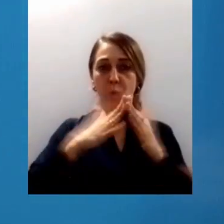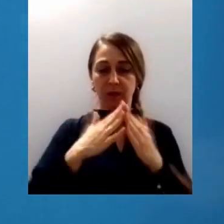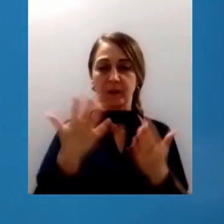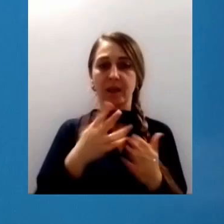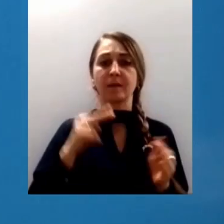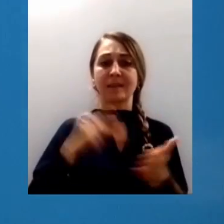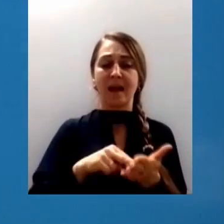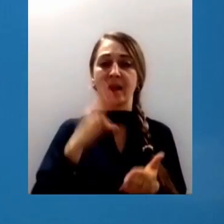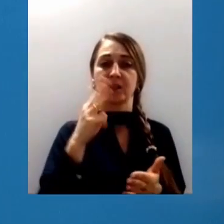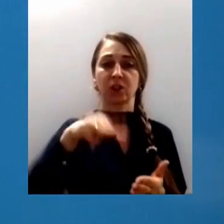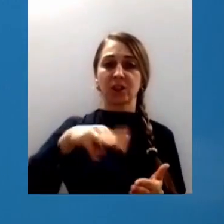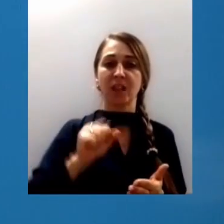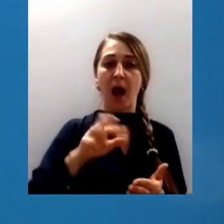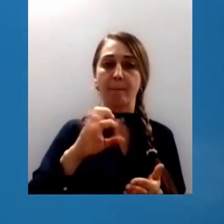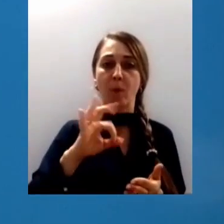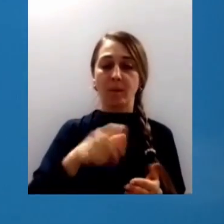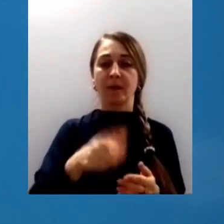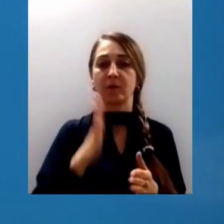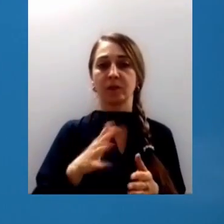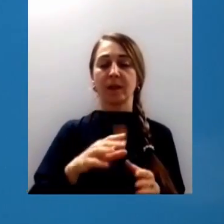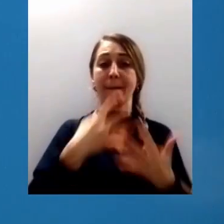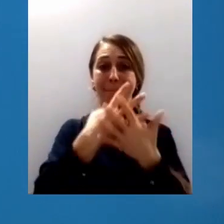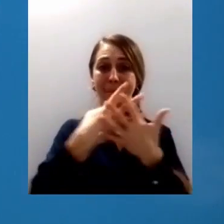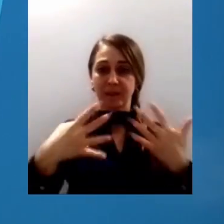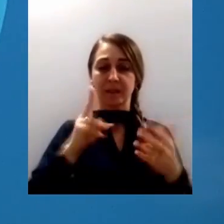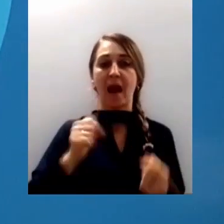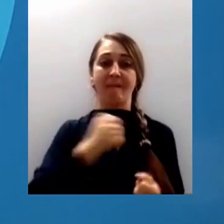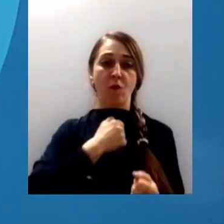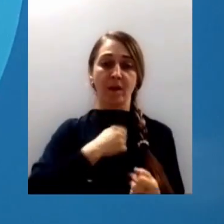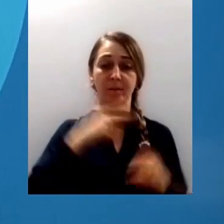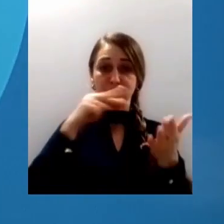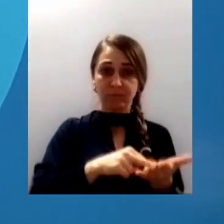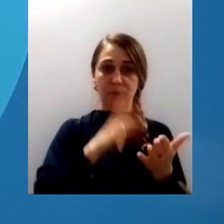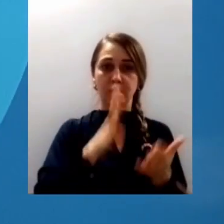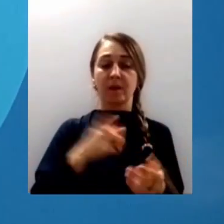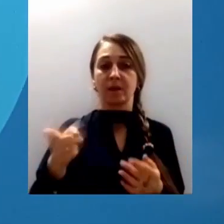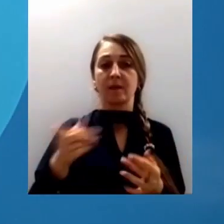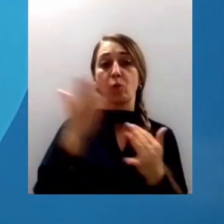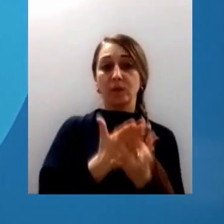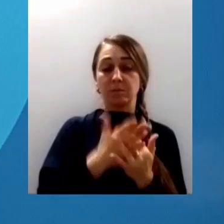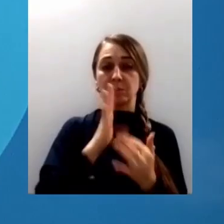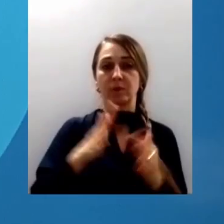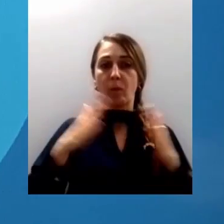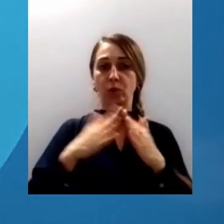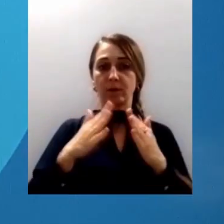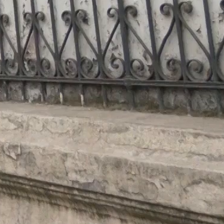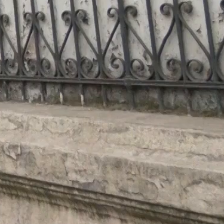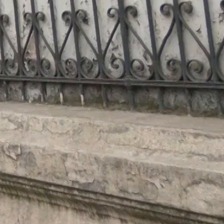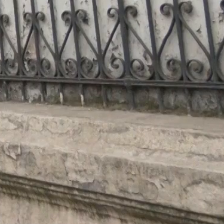працюють волонтери. Вони плетуть маскувальні сітки для військових. Тепер із ними ділитимуть будівлю. Детальніше розповість Дмитро